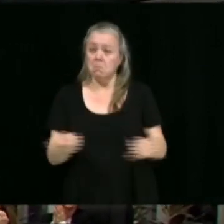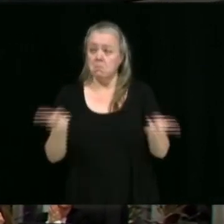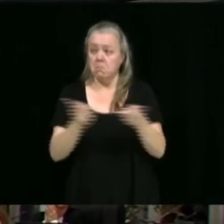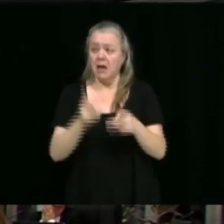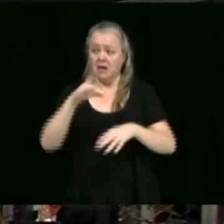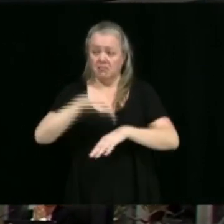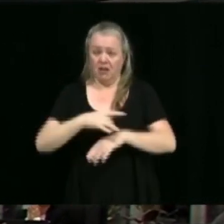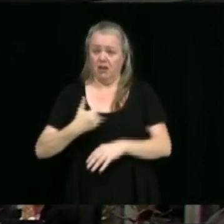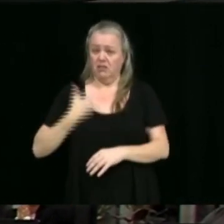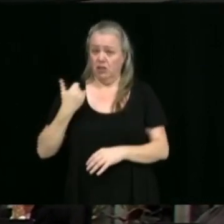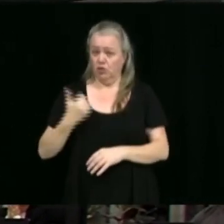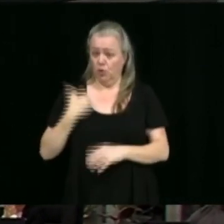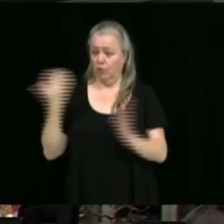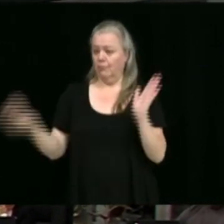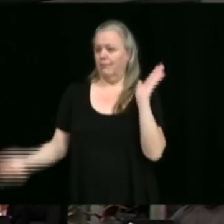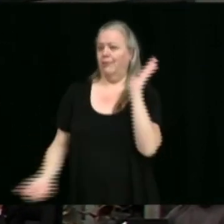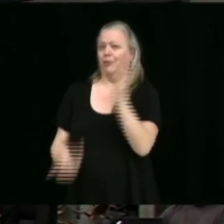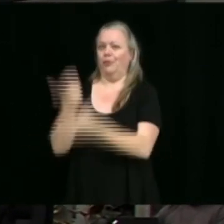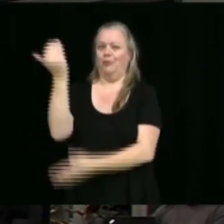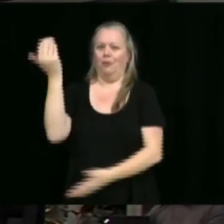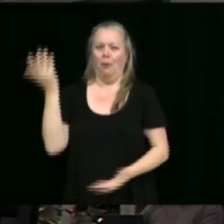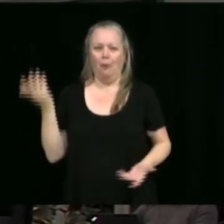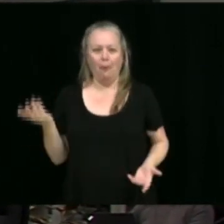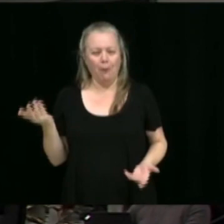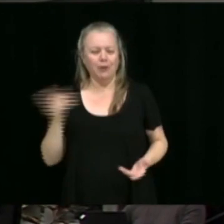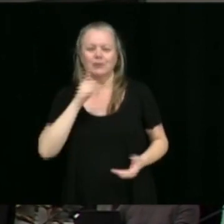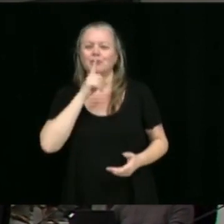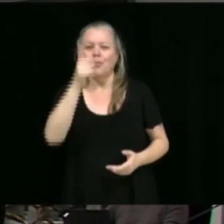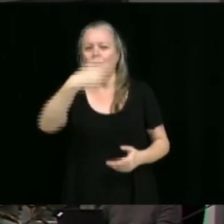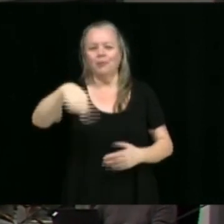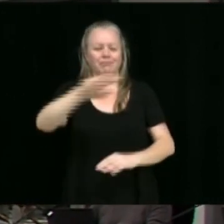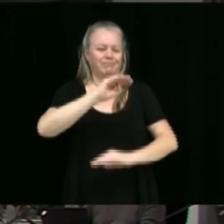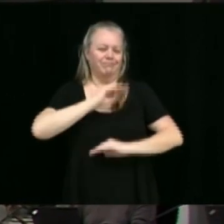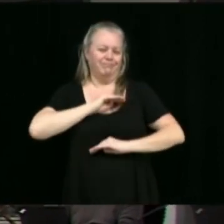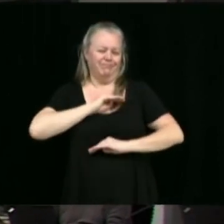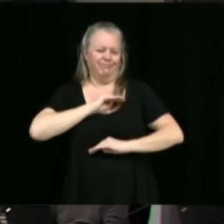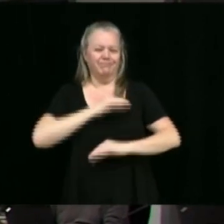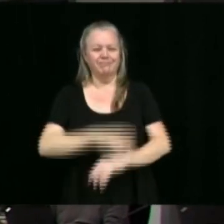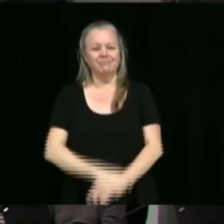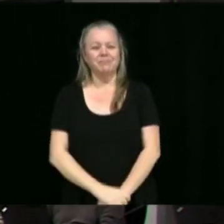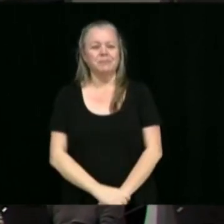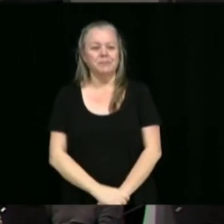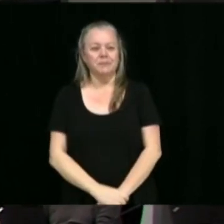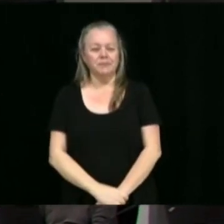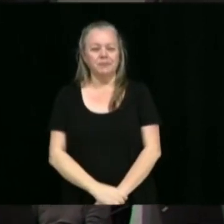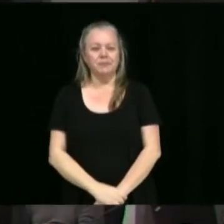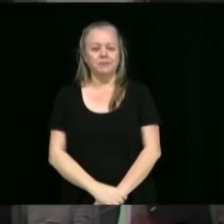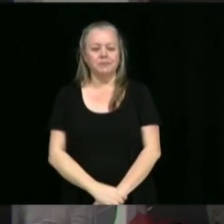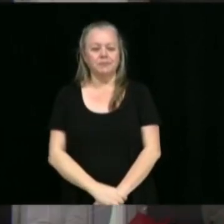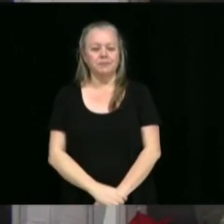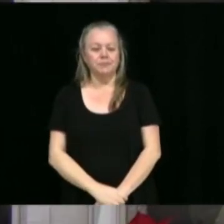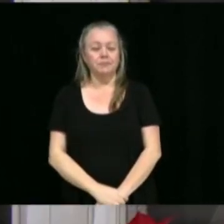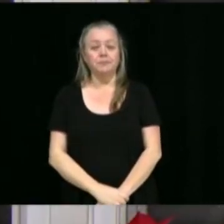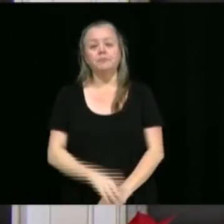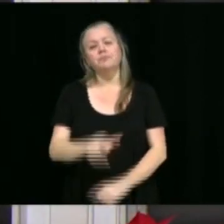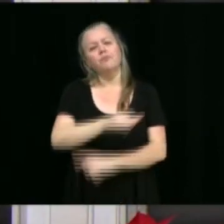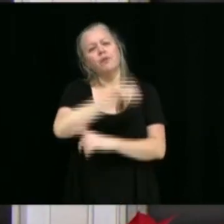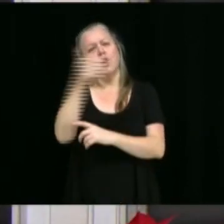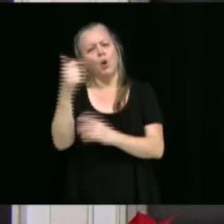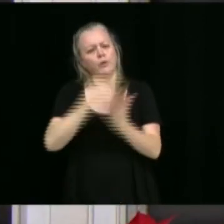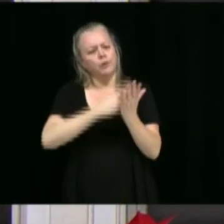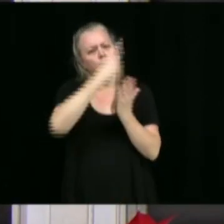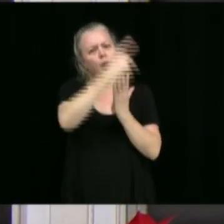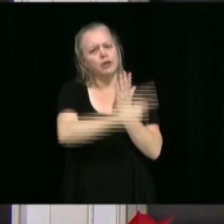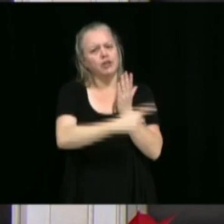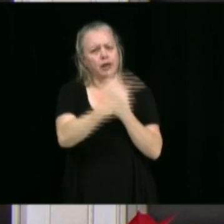Jeunes renouvelé puis qui pourra répondre à toutes les attentes des Victoriavillois. Aussi, un autre projet qui a fait couler de l'encre récemment,